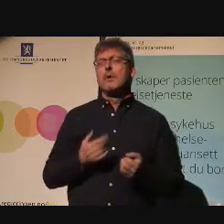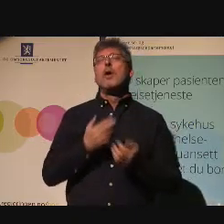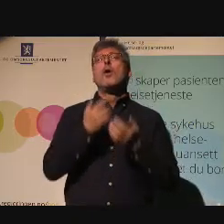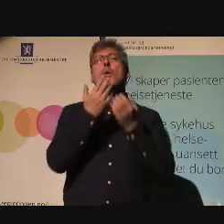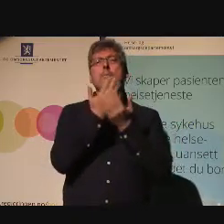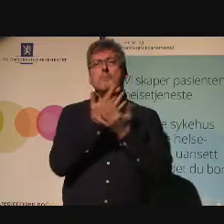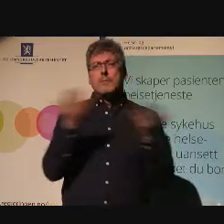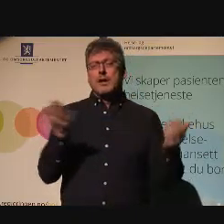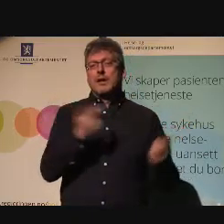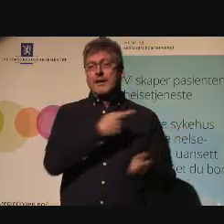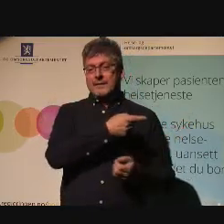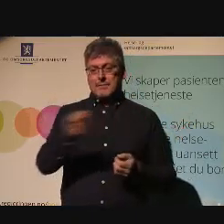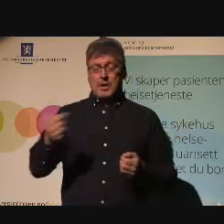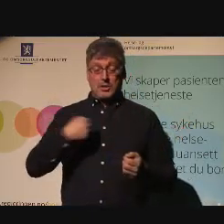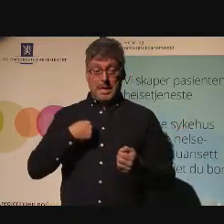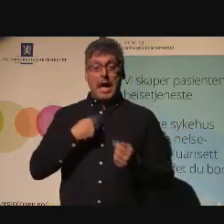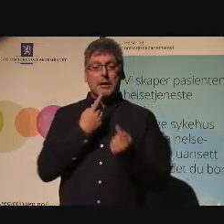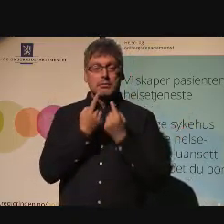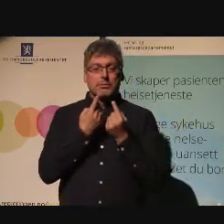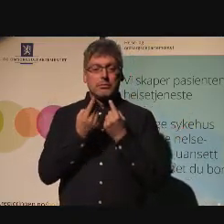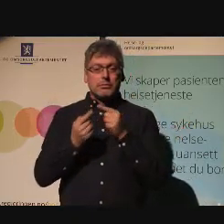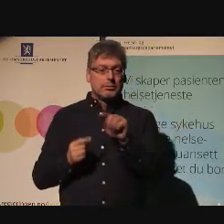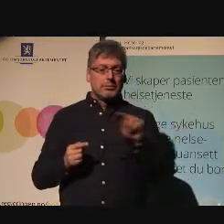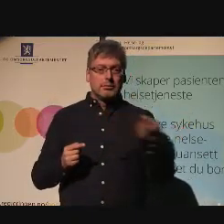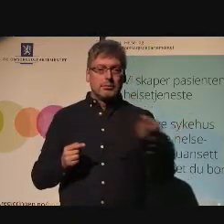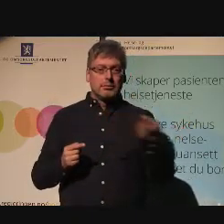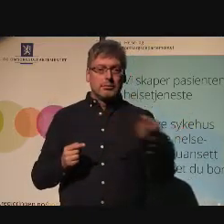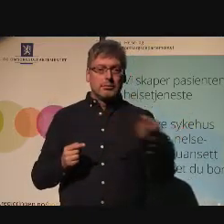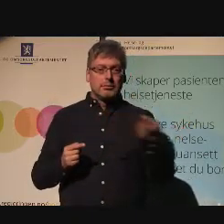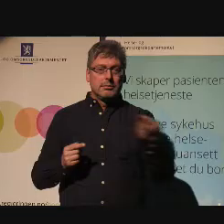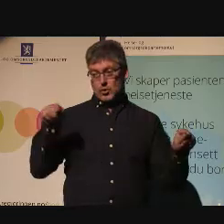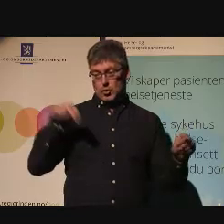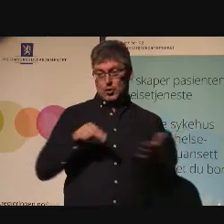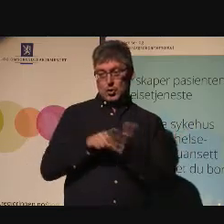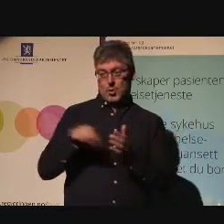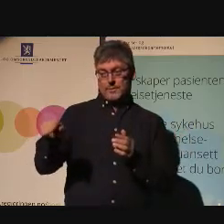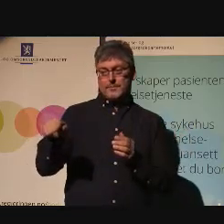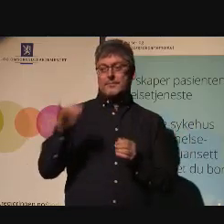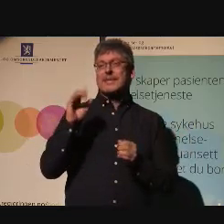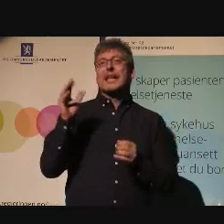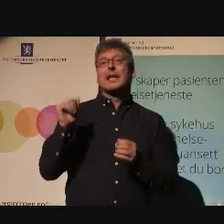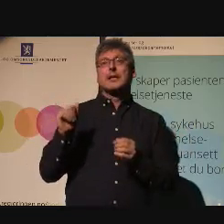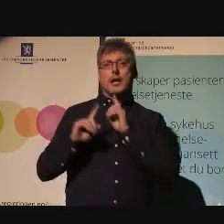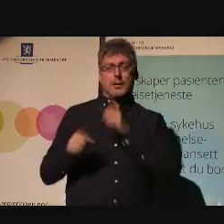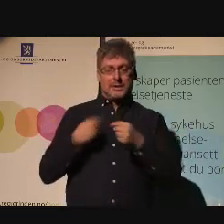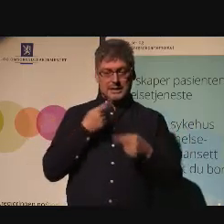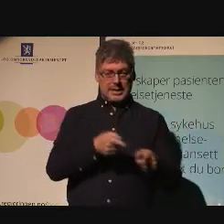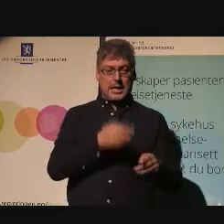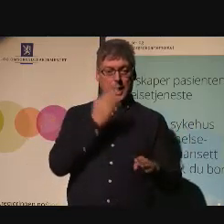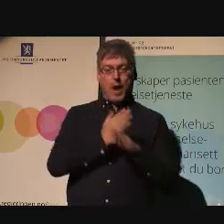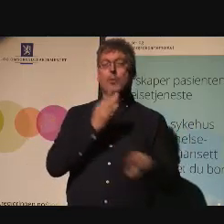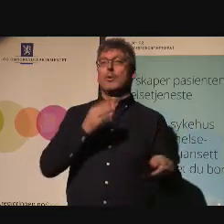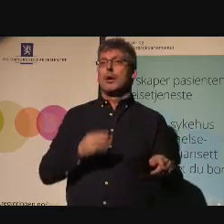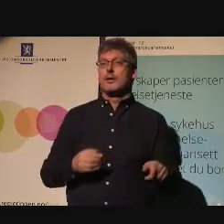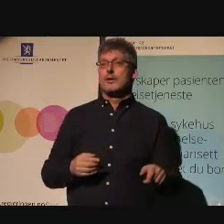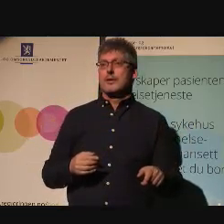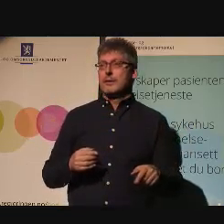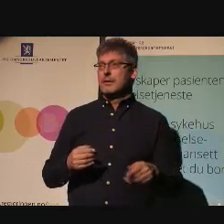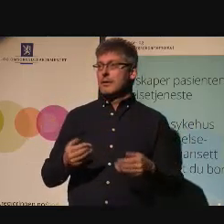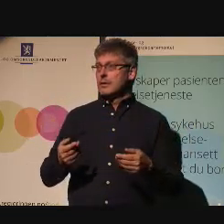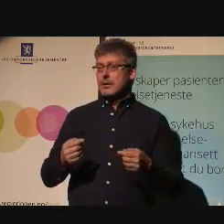som jeg har snakket med, og som også kommer frem i Ida-rapporten, de sier jo nettopp det. De får heller ikke